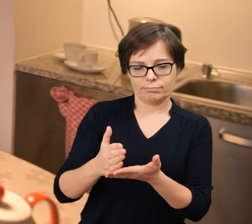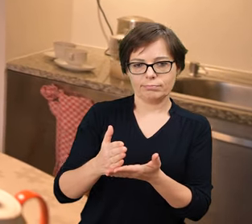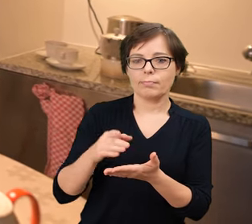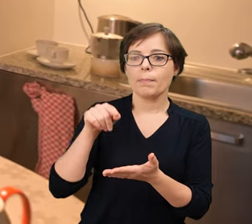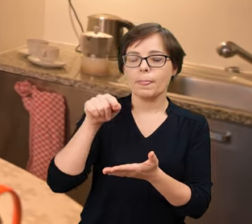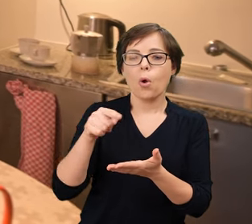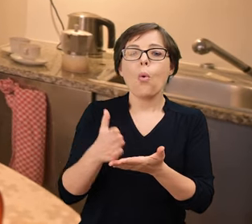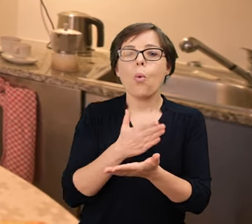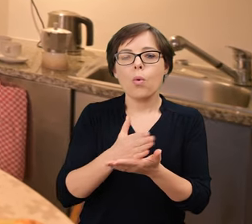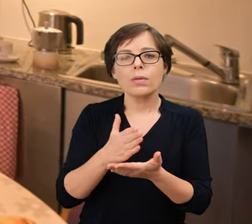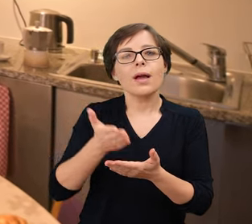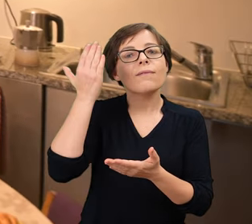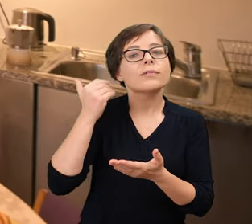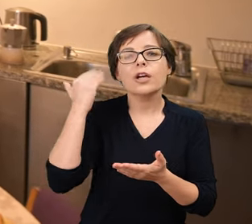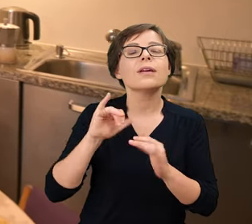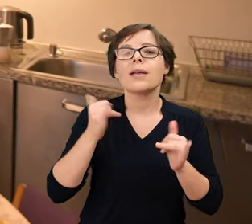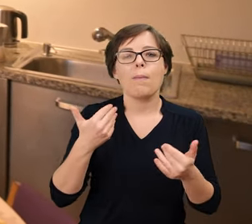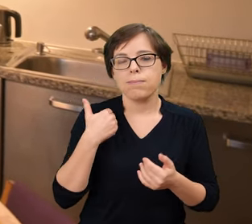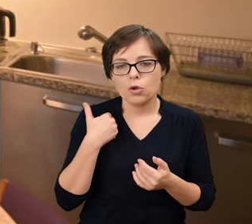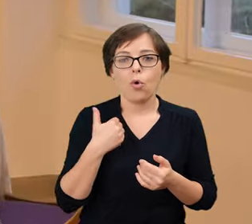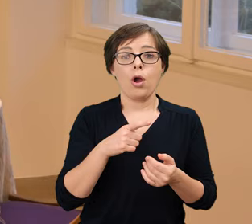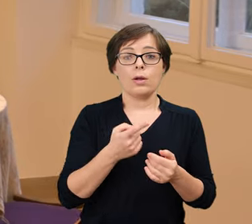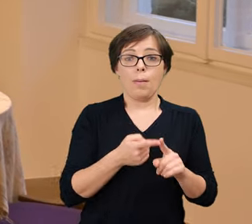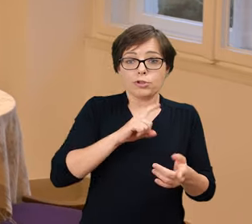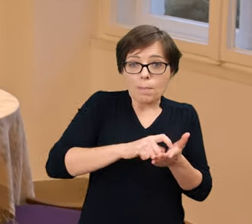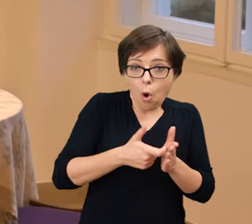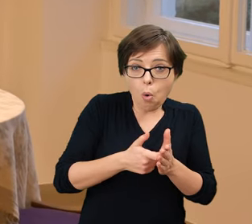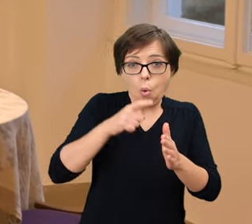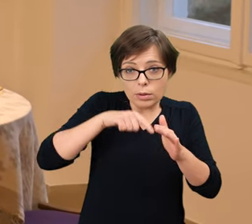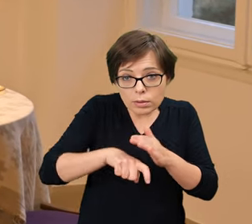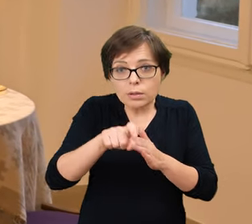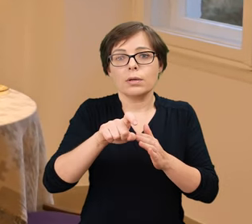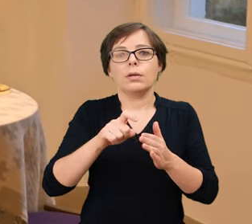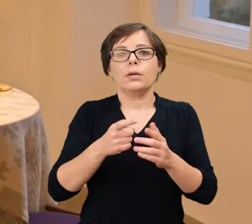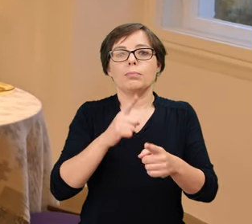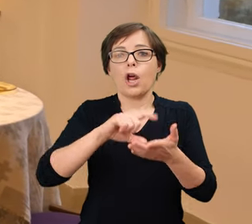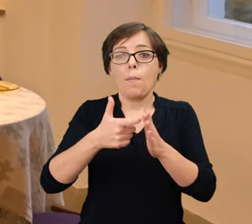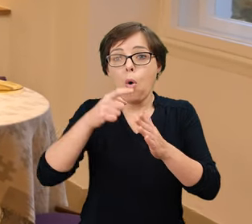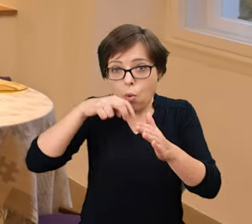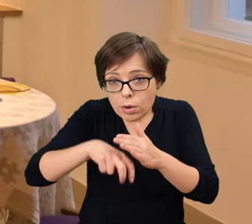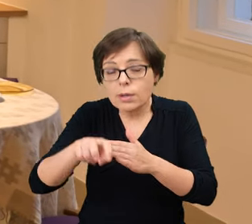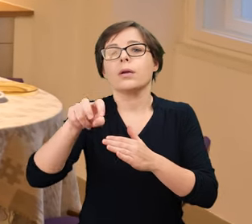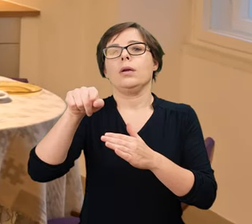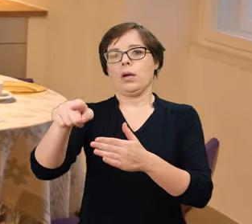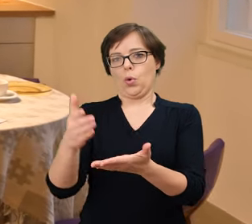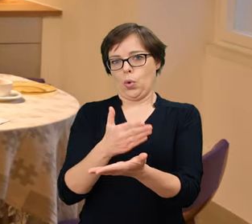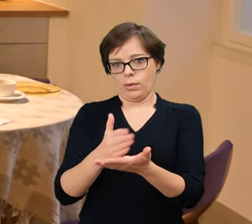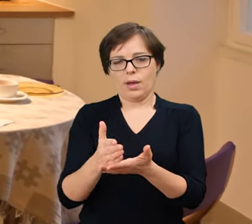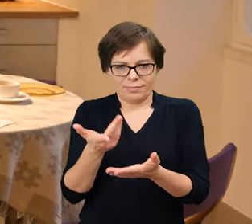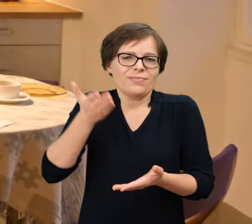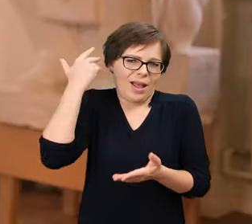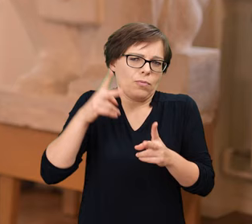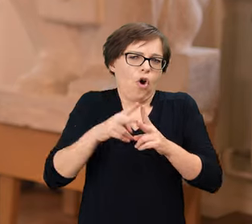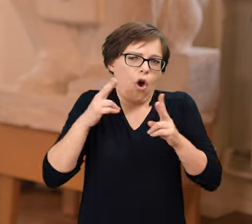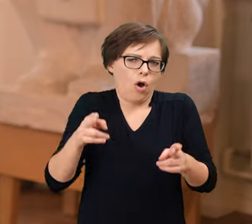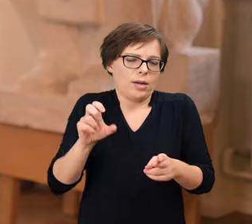do której to wcześniej trzeba było przechodzić przez przedpokój i jeszcze jeden mały przedpokój, jak to w mieszkaniach z tamtego